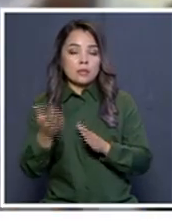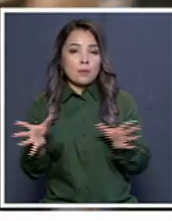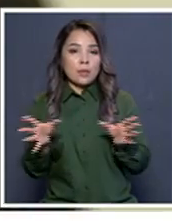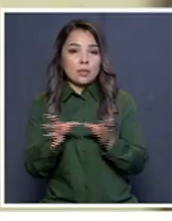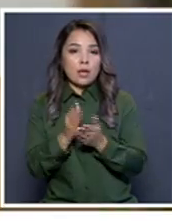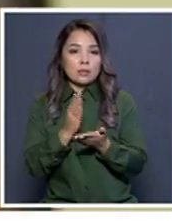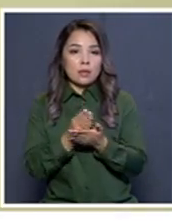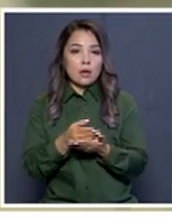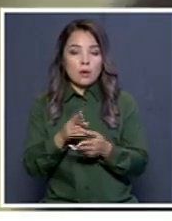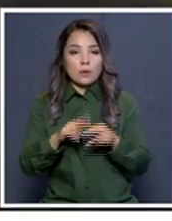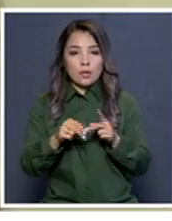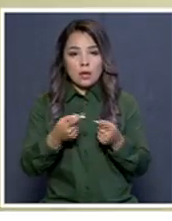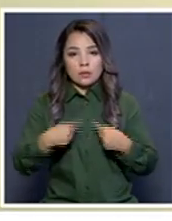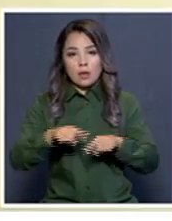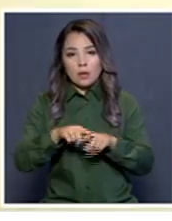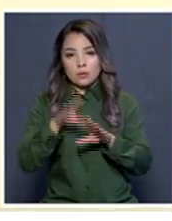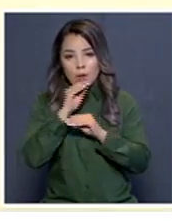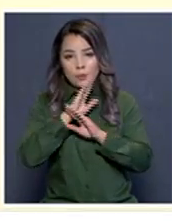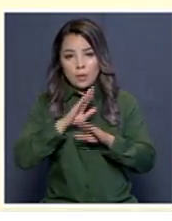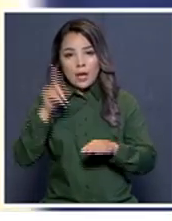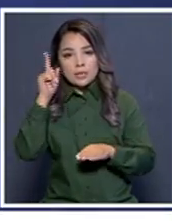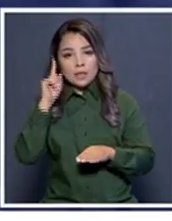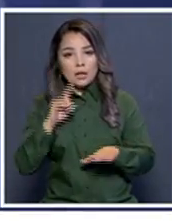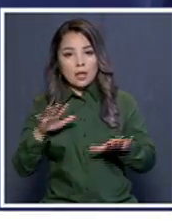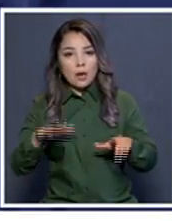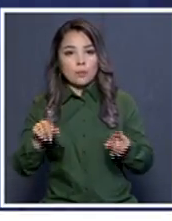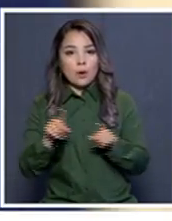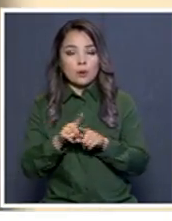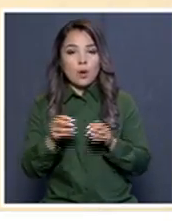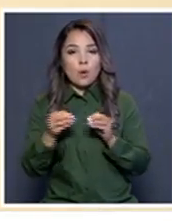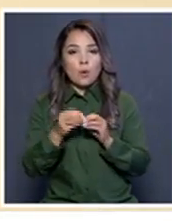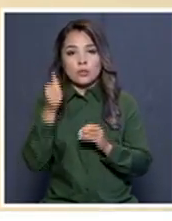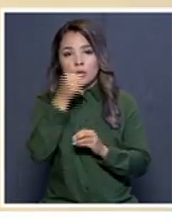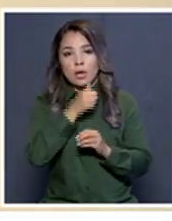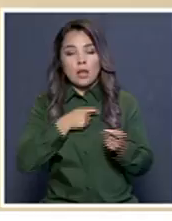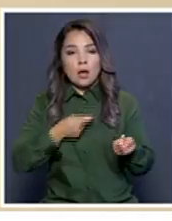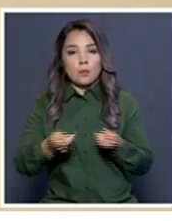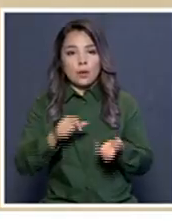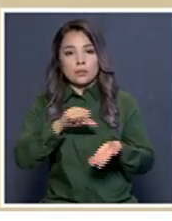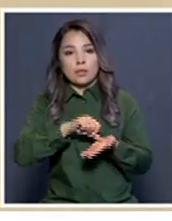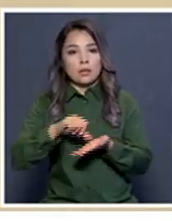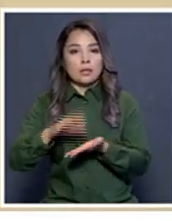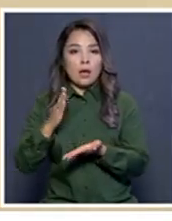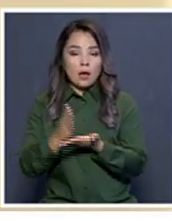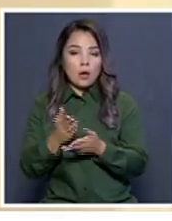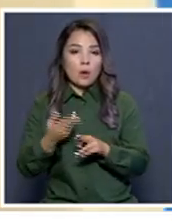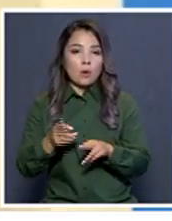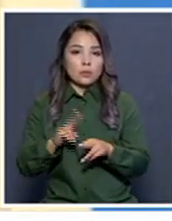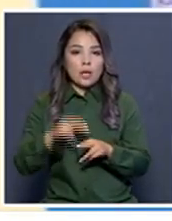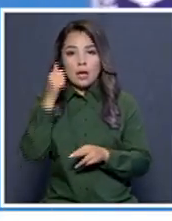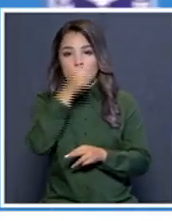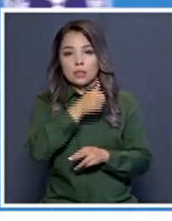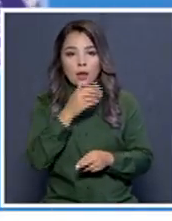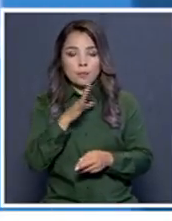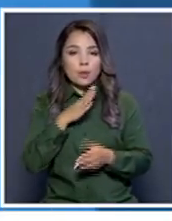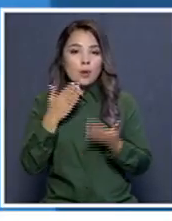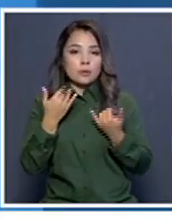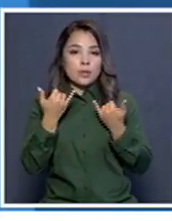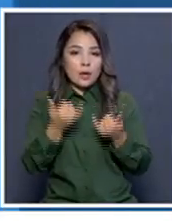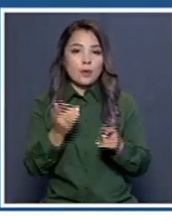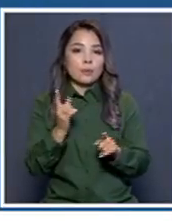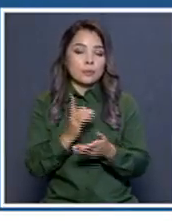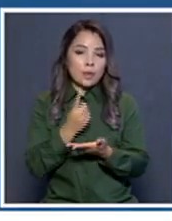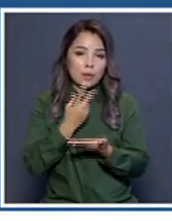үкімет құралмады. Бұл саясаткер Израильді 10 жыл басқарады. Осы жолы оған басым түсу оңай болмауы